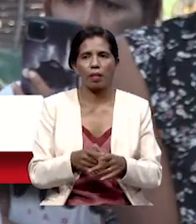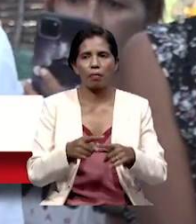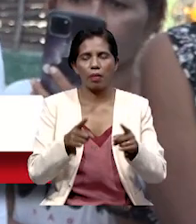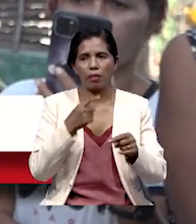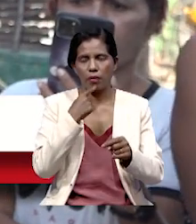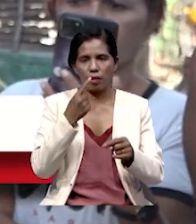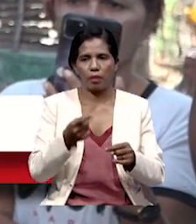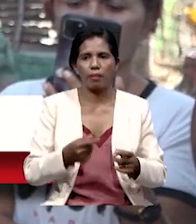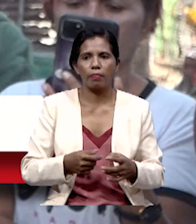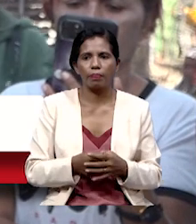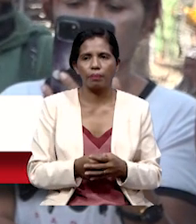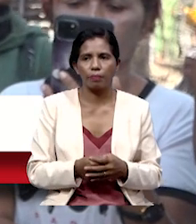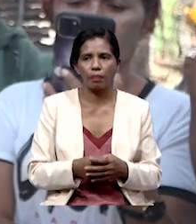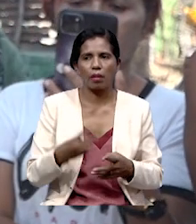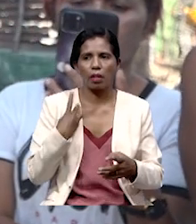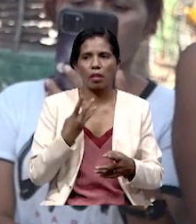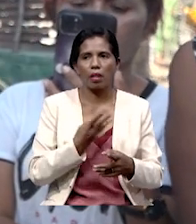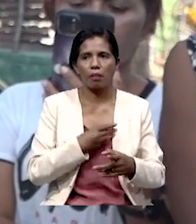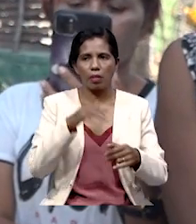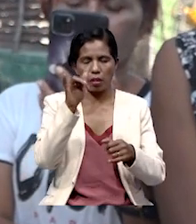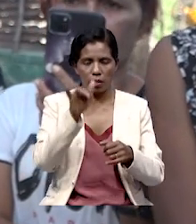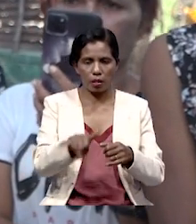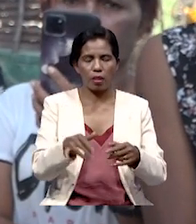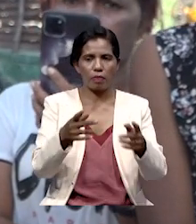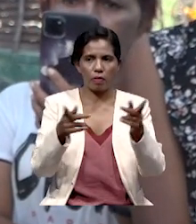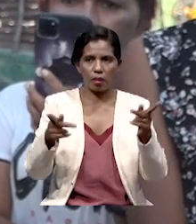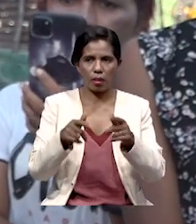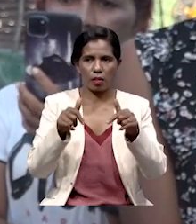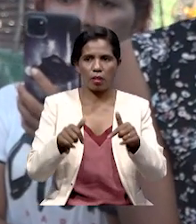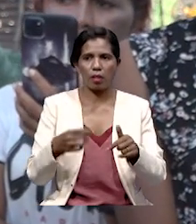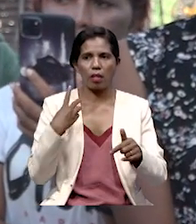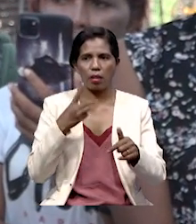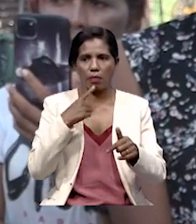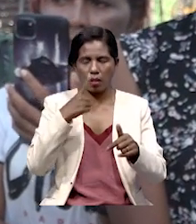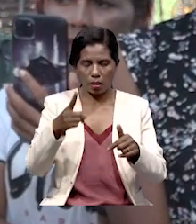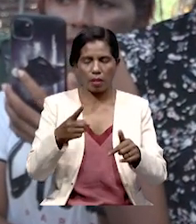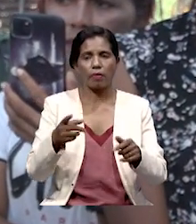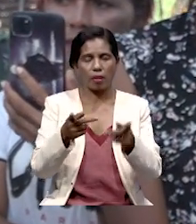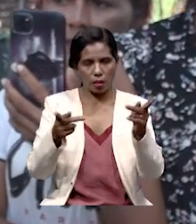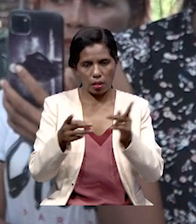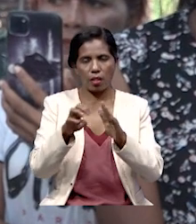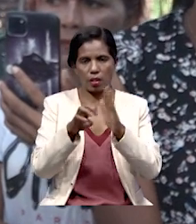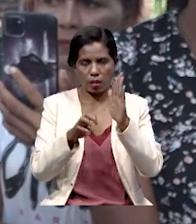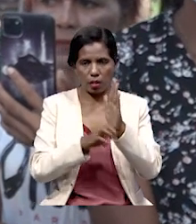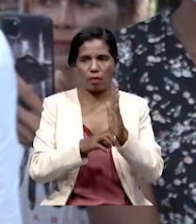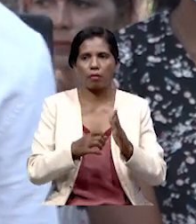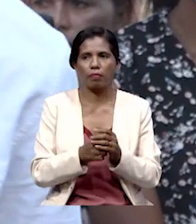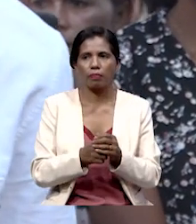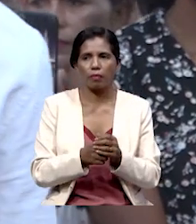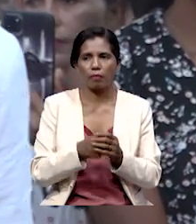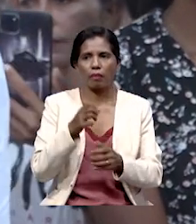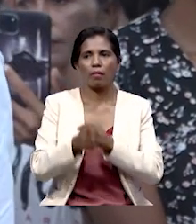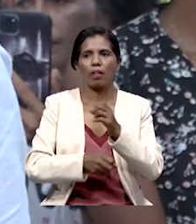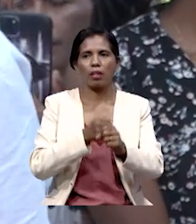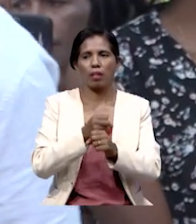tesne ami ne hela rai ne rai ami consider de rai ne staru dun durante